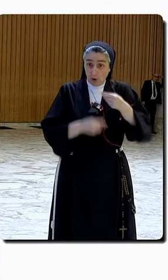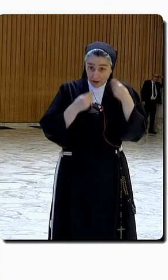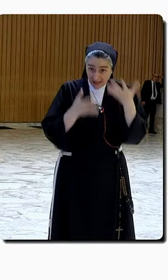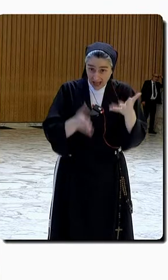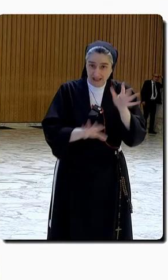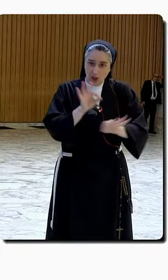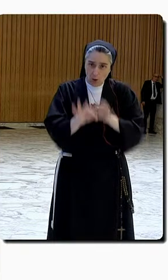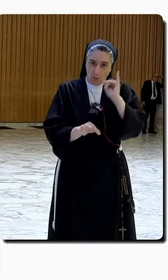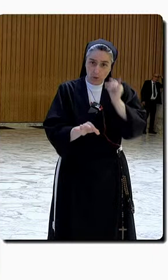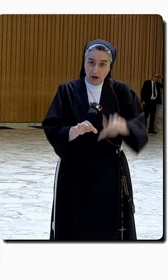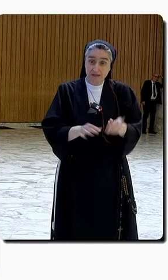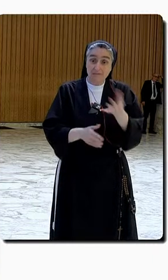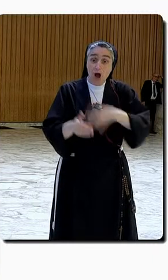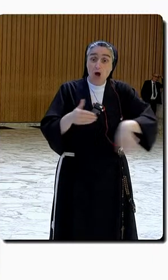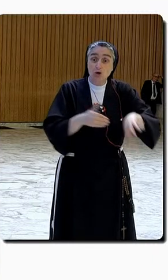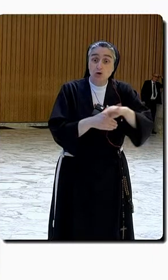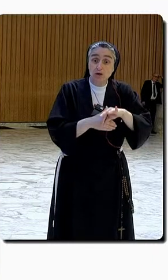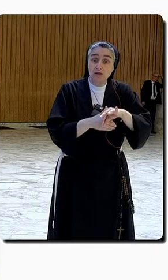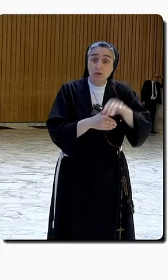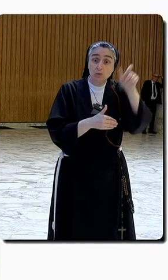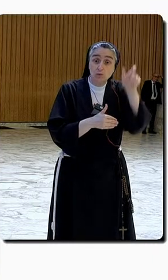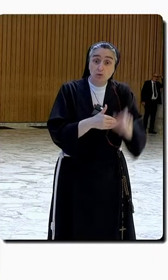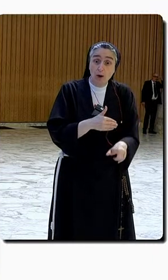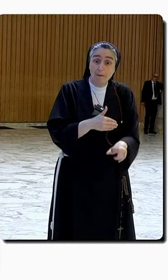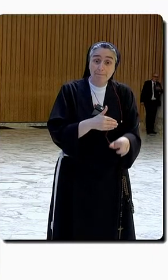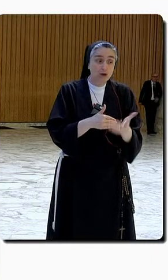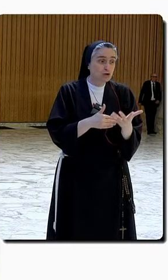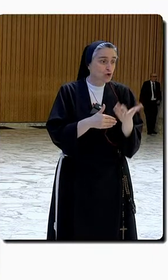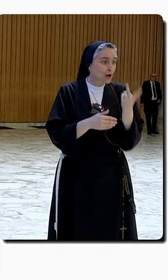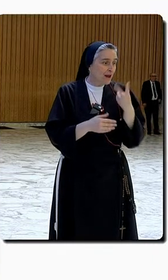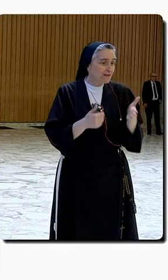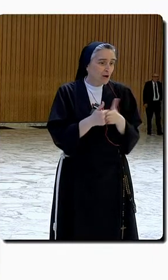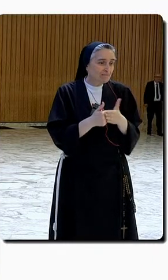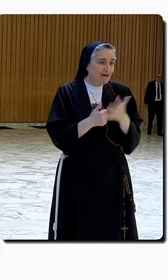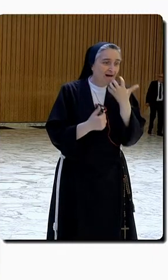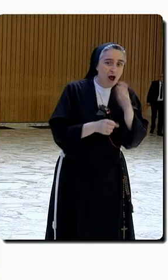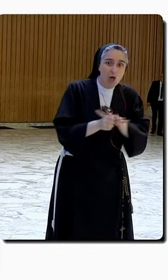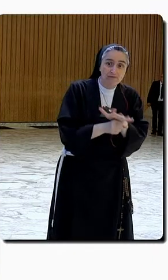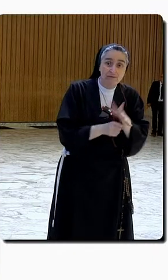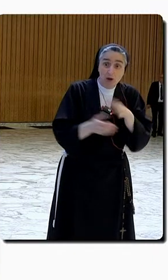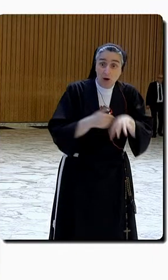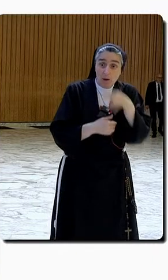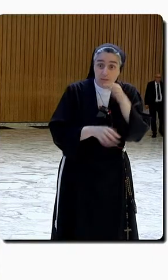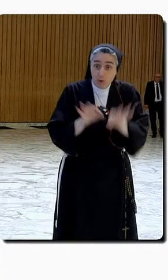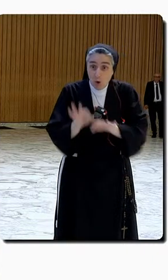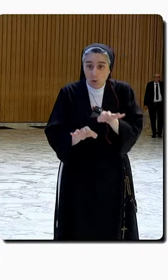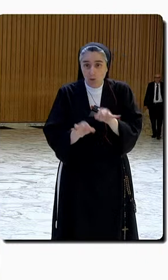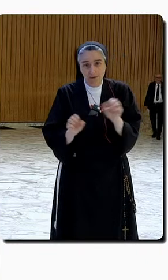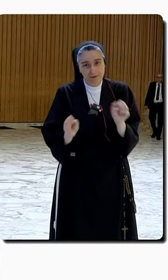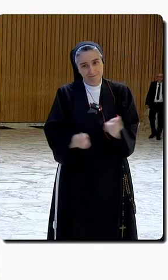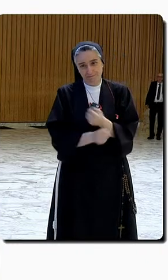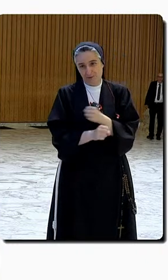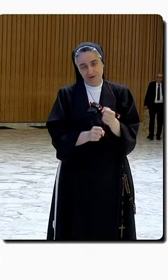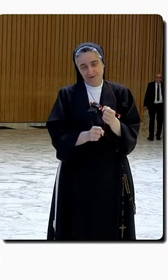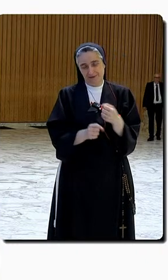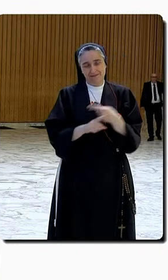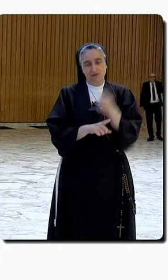mai sostituire la funzione fondamentale e naturale della famiglia, che è quella